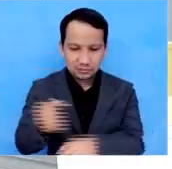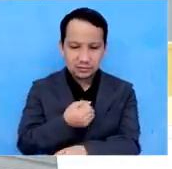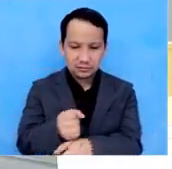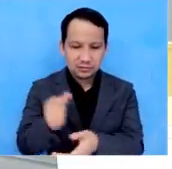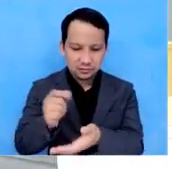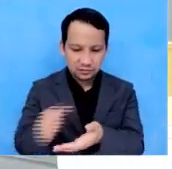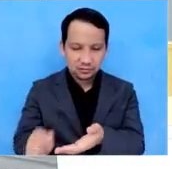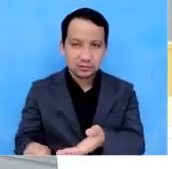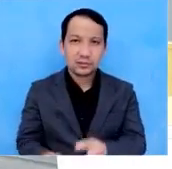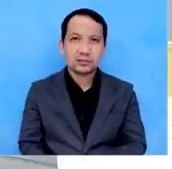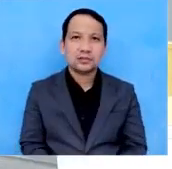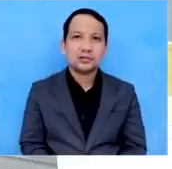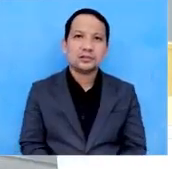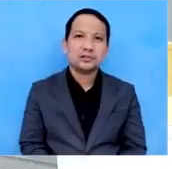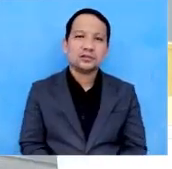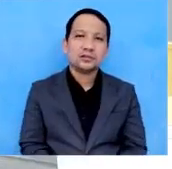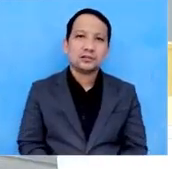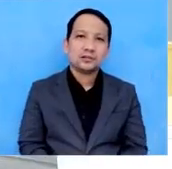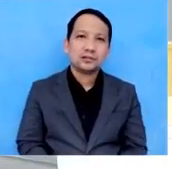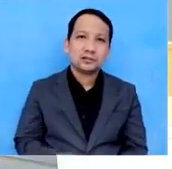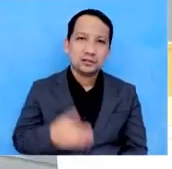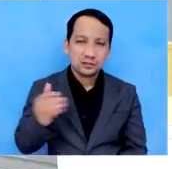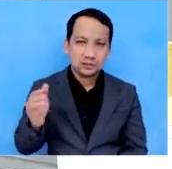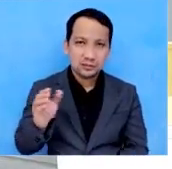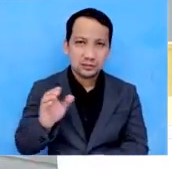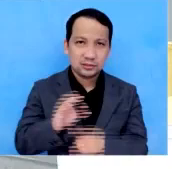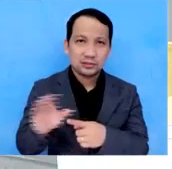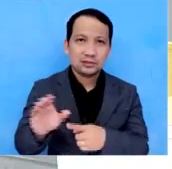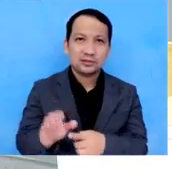Ano pa ang pangarap mo, no, para sa career mo?